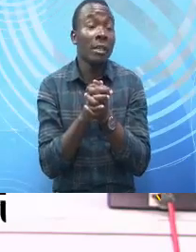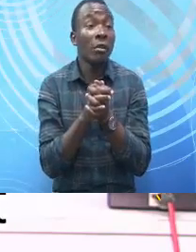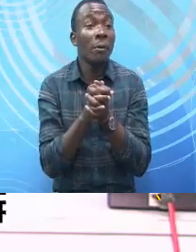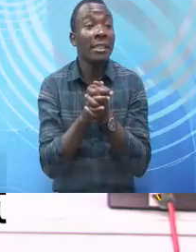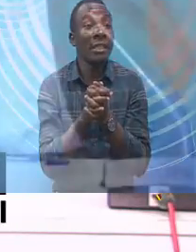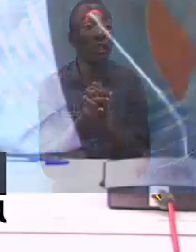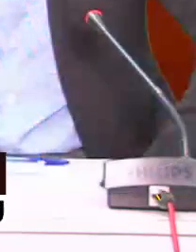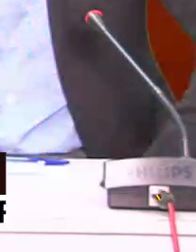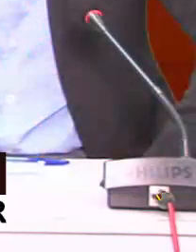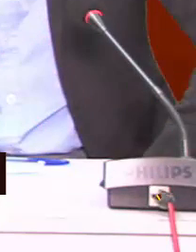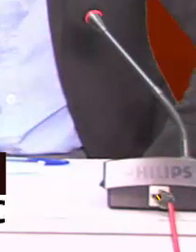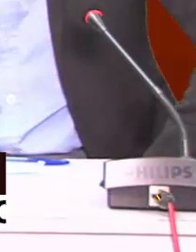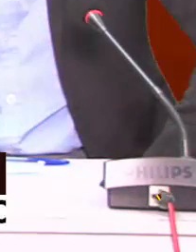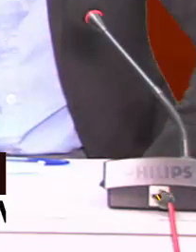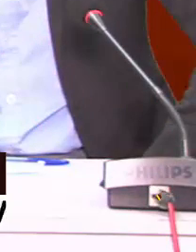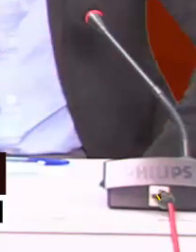birashoboka ko polisi ishobora